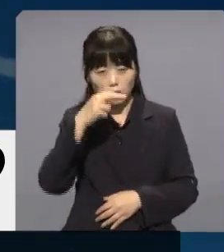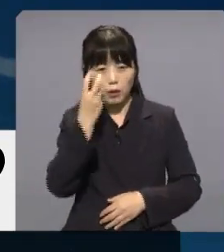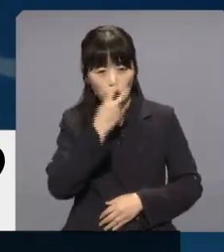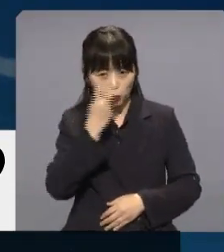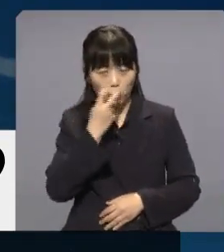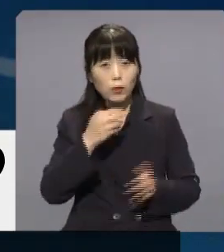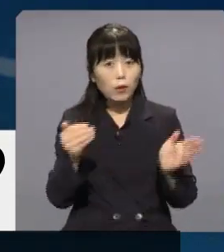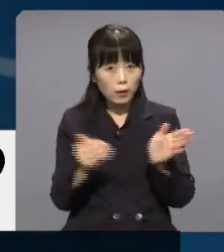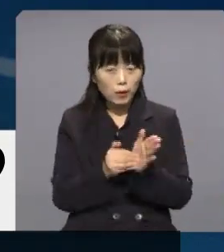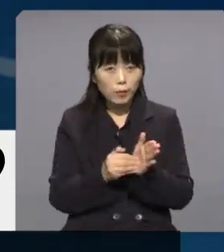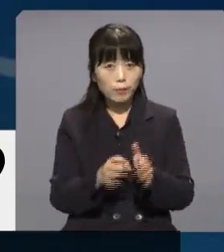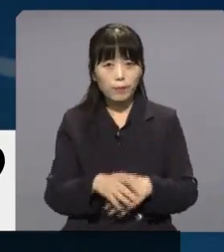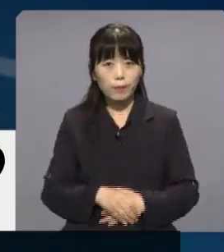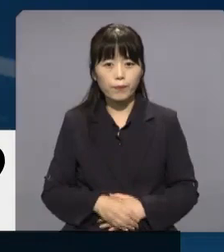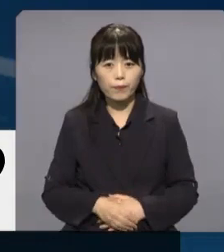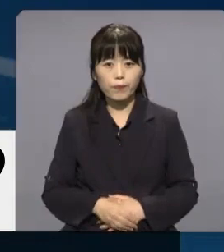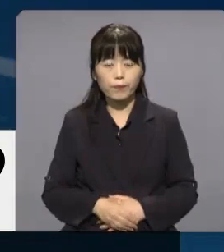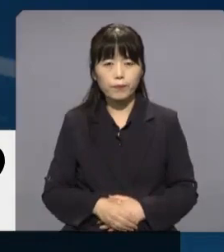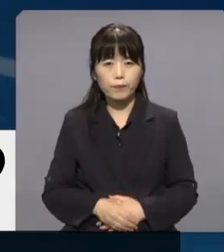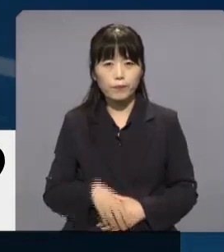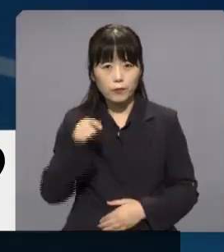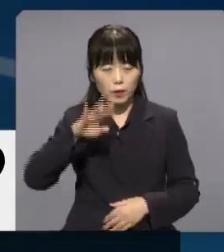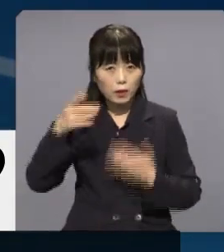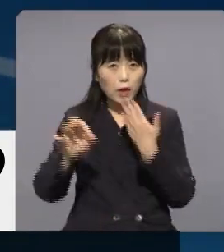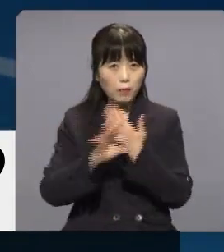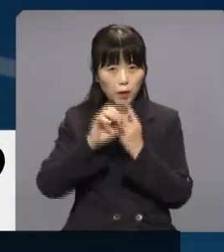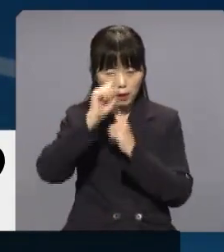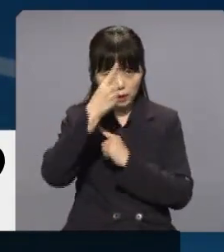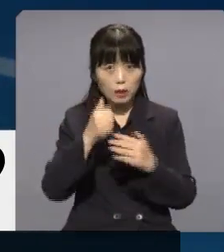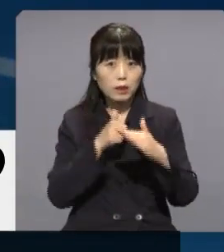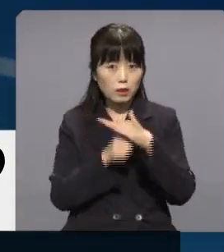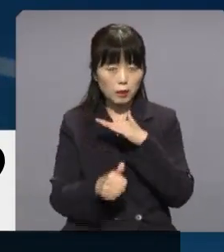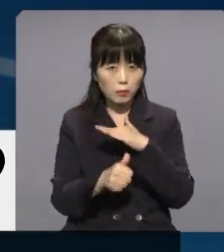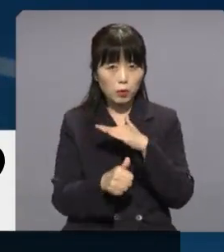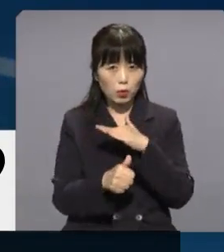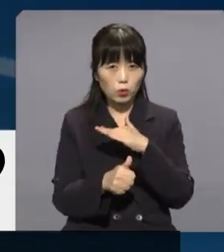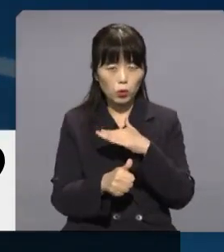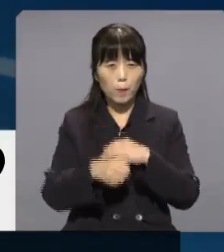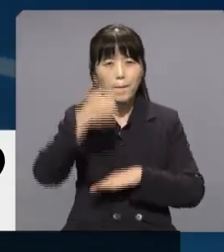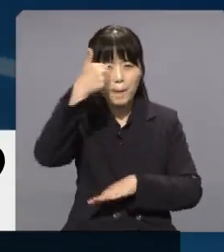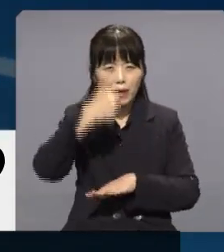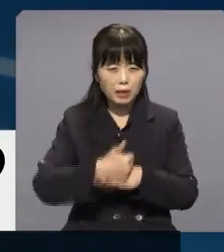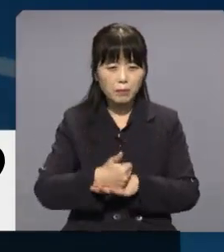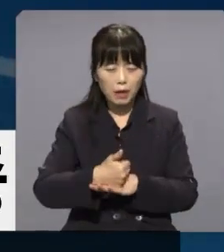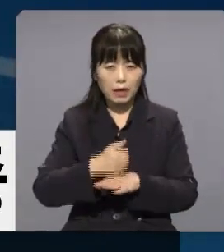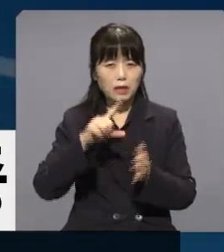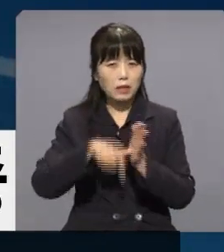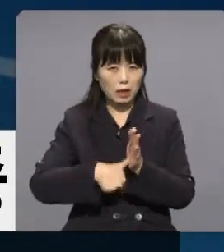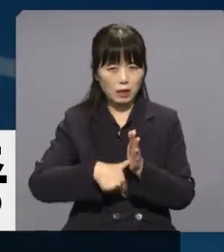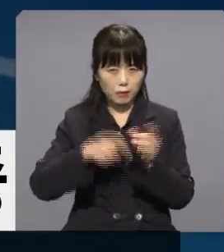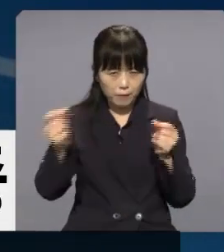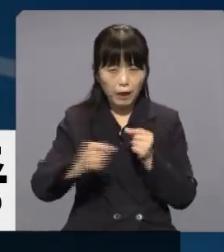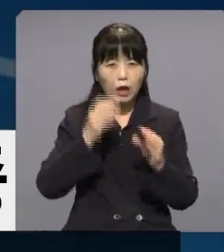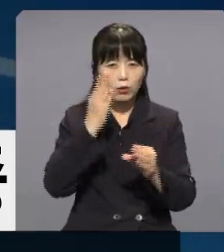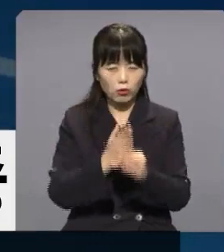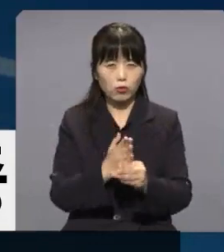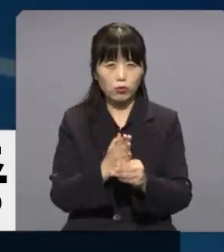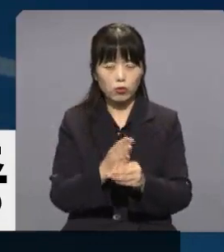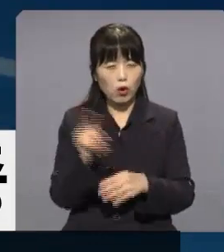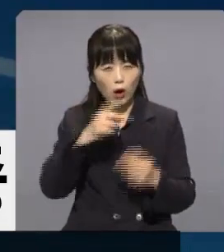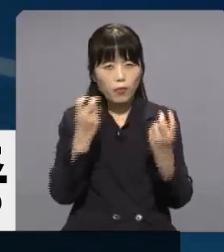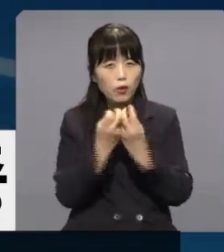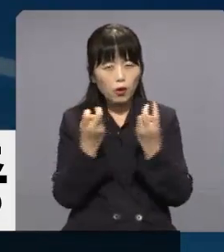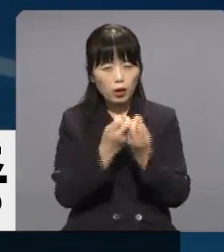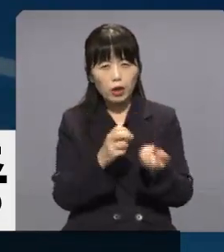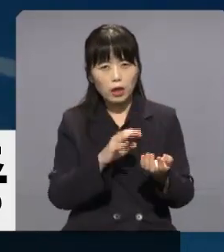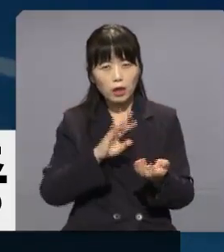좀 조사할 수도 없는 거예요 이게 그러면 이준석 대표도 이제 막다른 골목과 좋았다 앞으로 또 어떻게 해야 나올지를